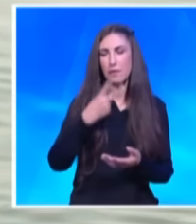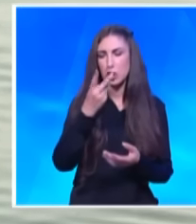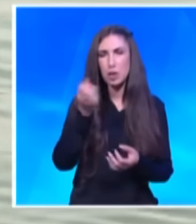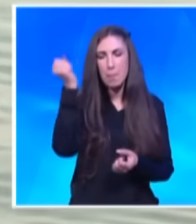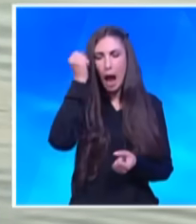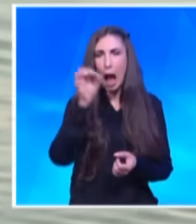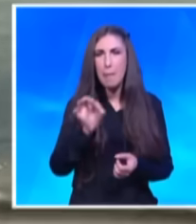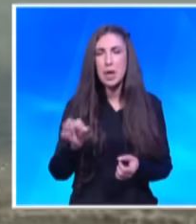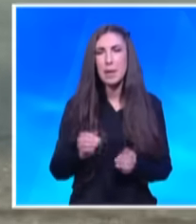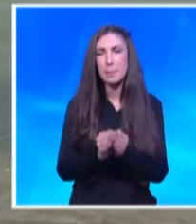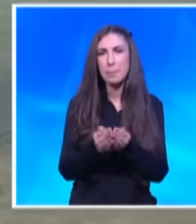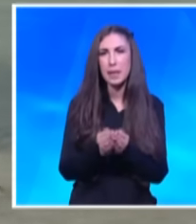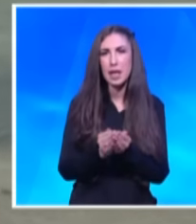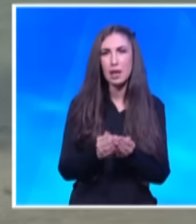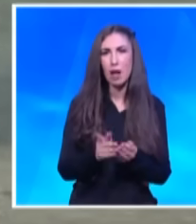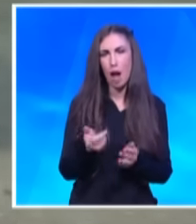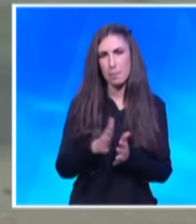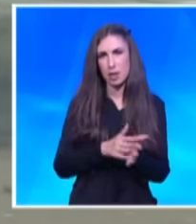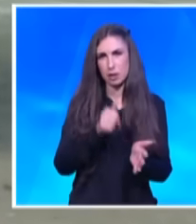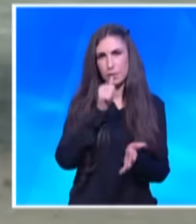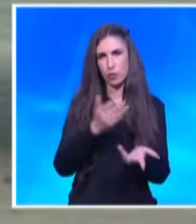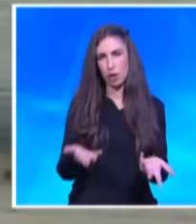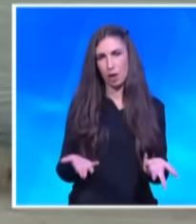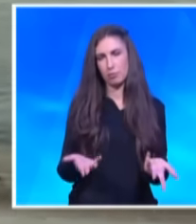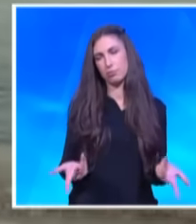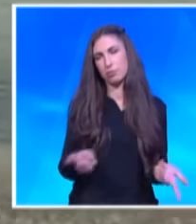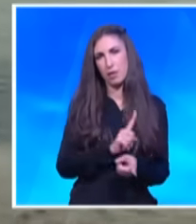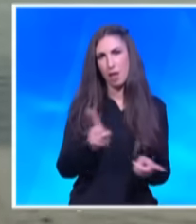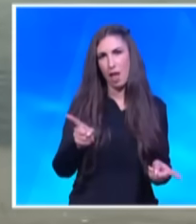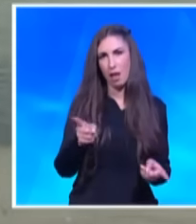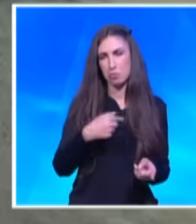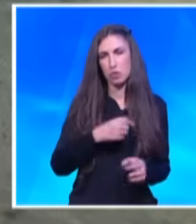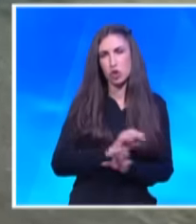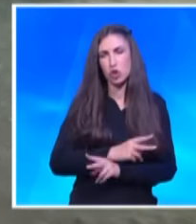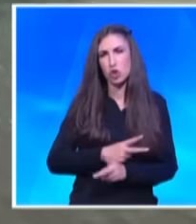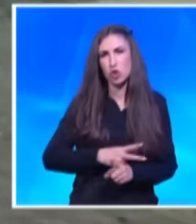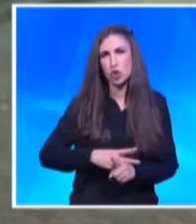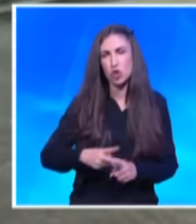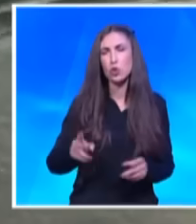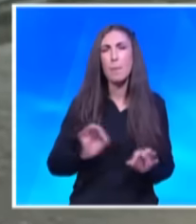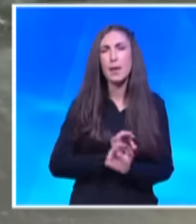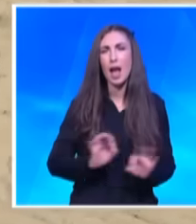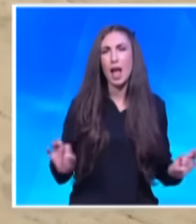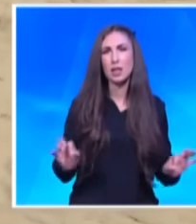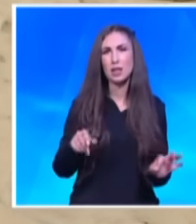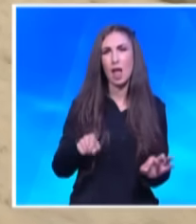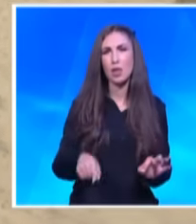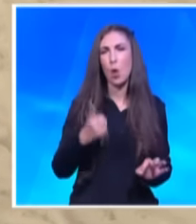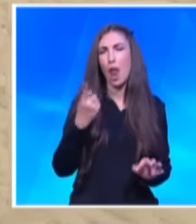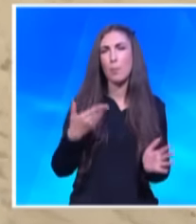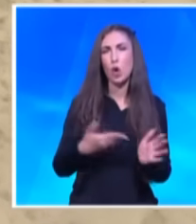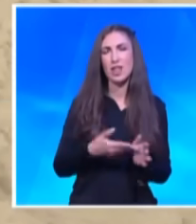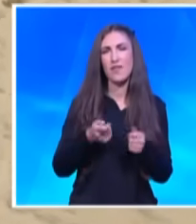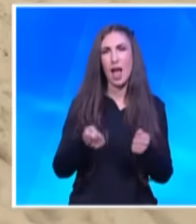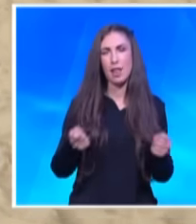камъчета, миди. Ма как ще е мръсна водата? Вие плажували ли сте на нашото море скоро? Водата е прекрасна. Това е една голяма антиреклама за мен,